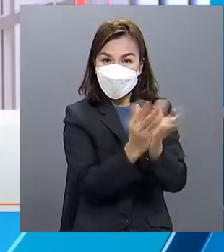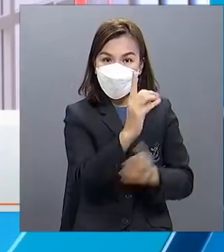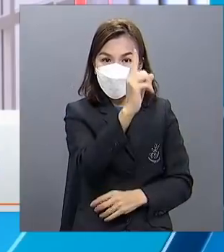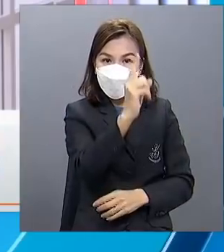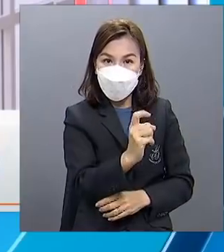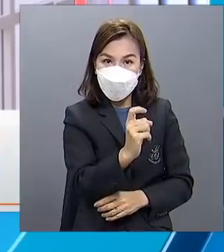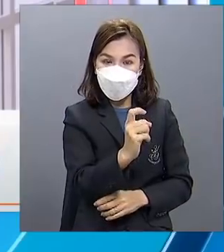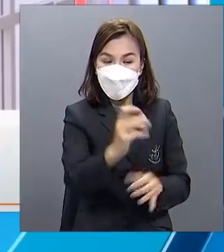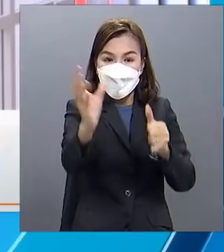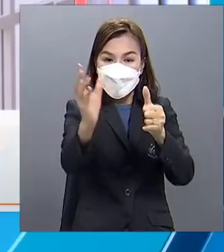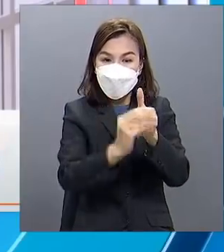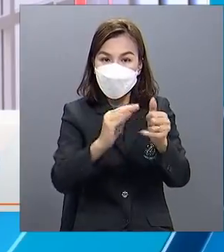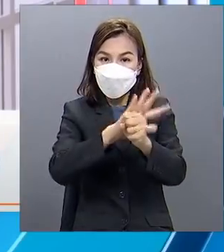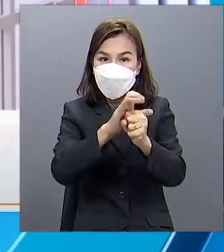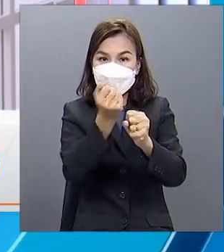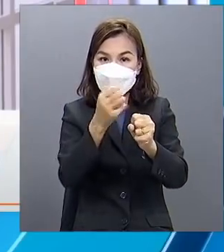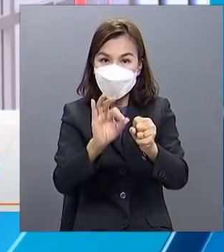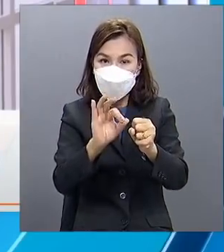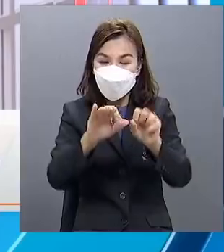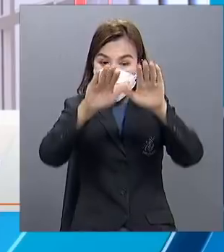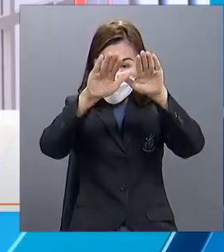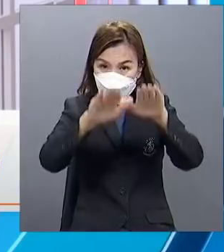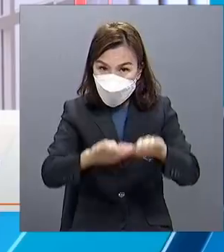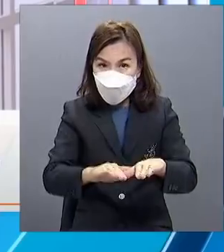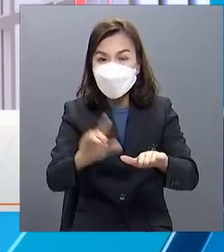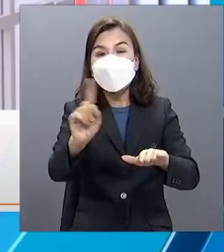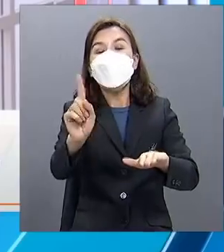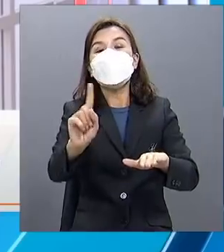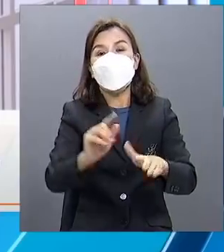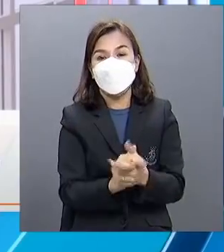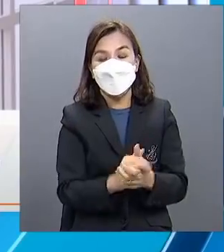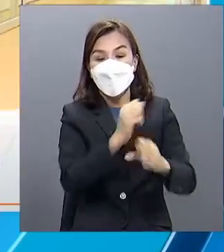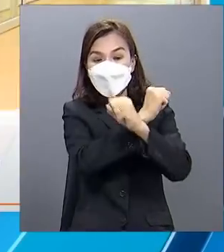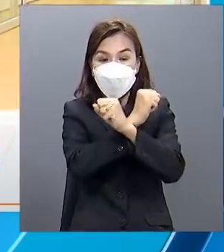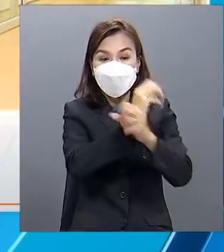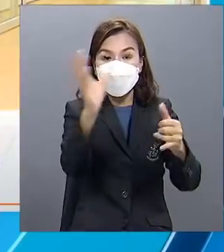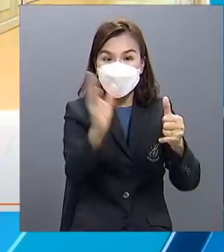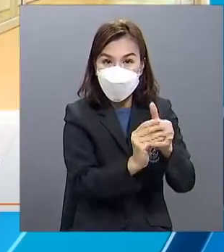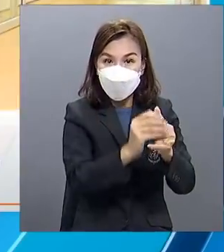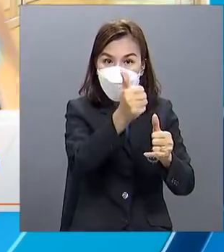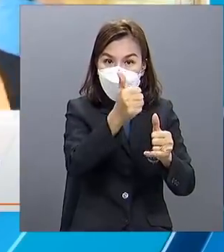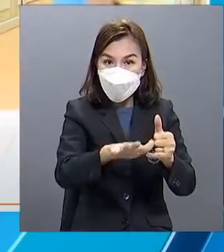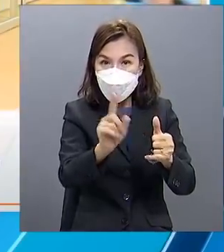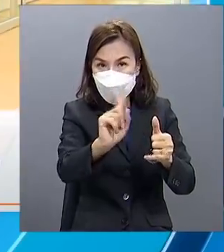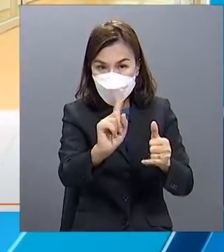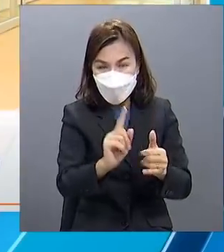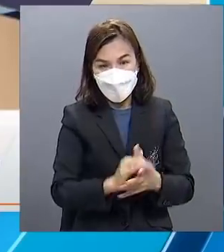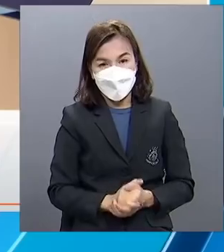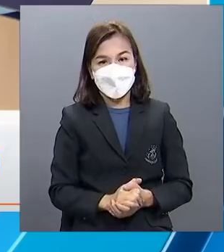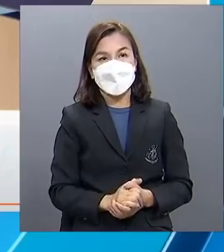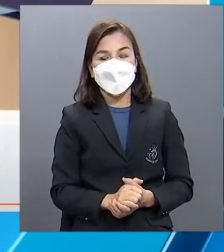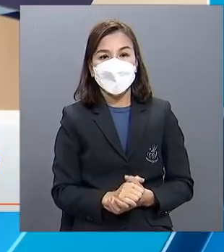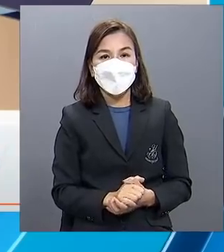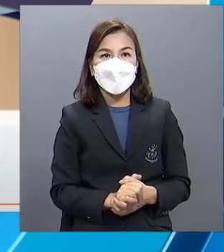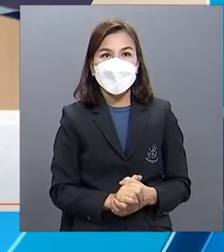วิ 19นะเนี่ยจะต่ำลงไหมครับจะทำให้การติดเชื้อนั้นยากขึ้นหรือเปล่าครับอาจารย์ครับแต่จริงๆแล้วเนี่ยตอบก็